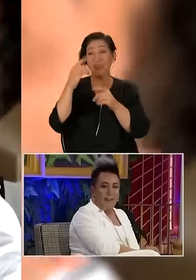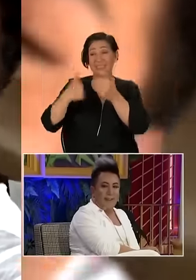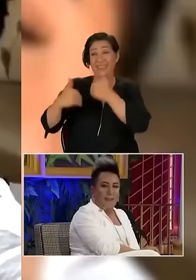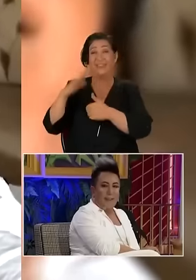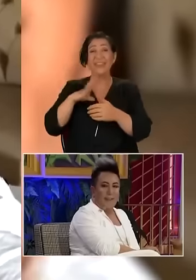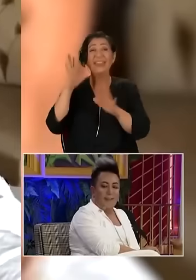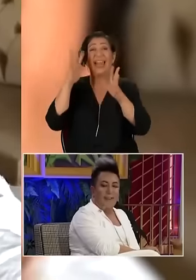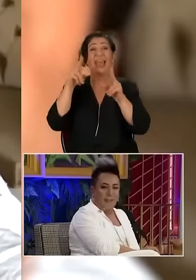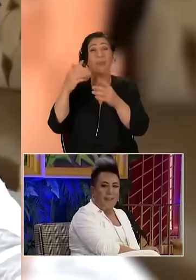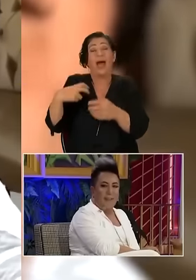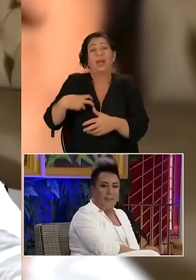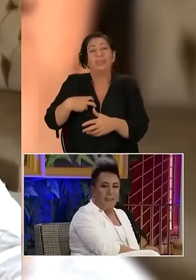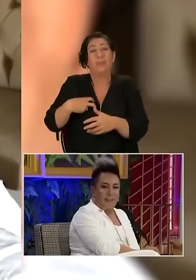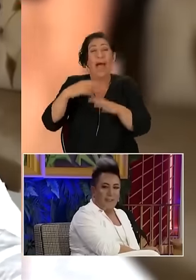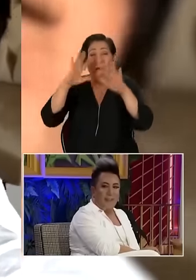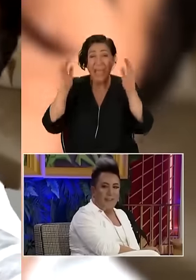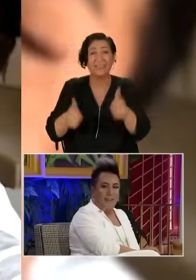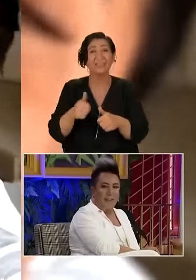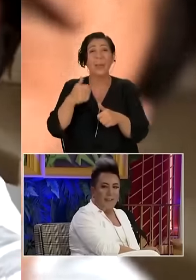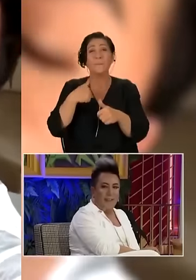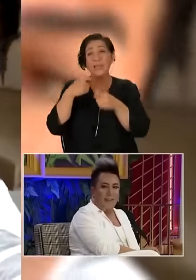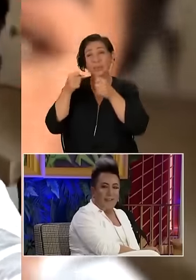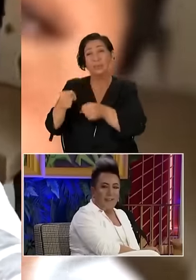çıkıyorum. Deliler gibi aşığım. Her defasında ben